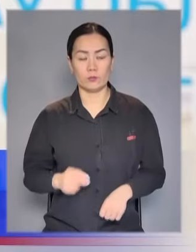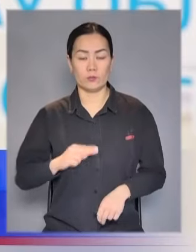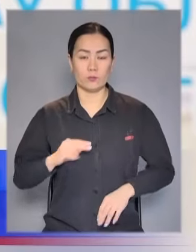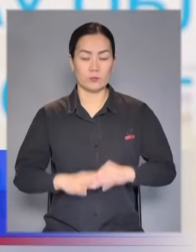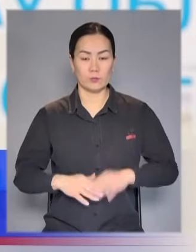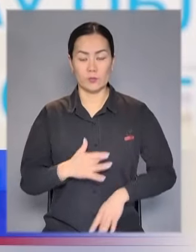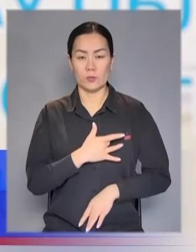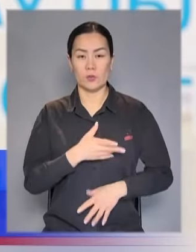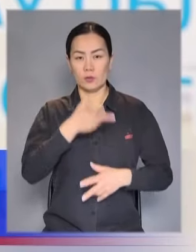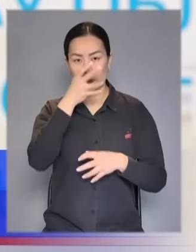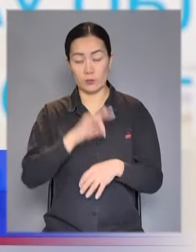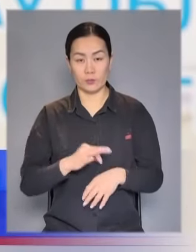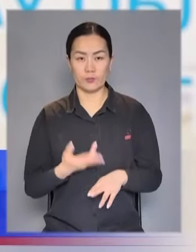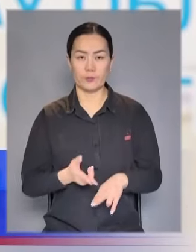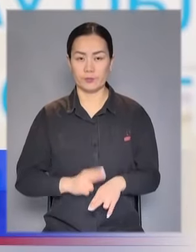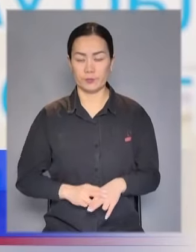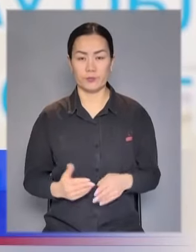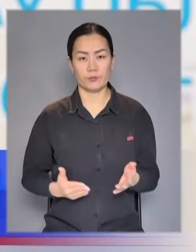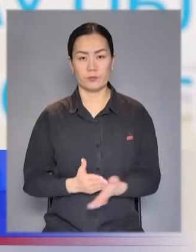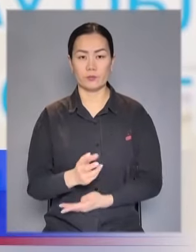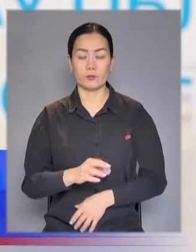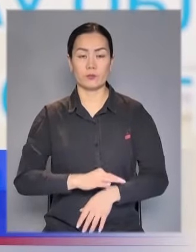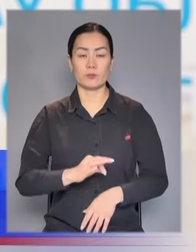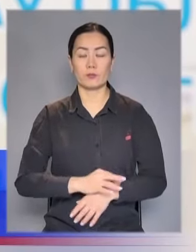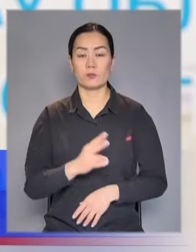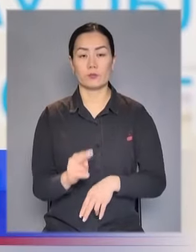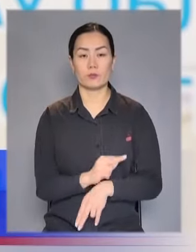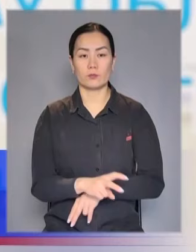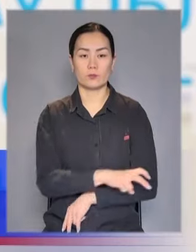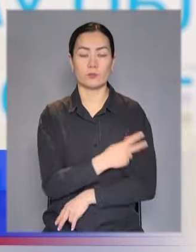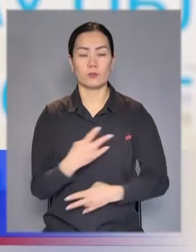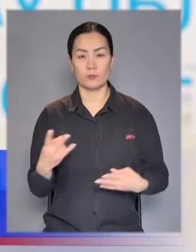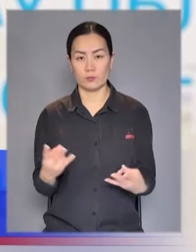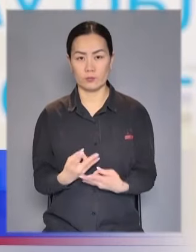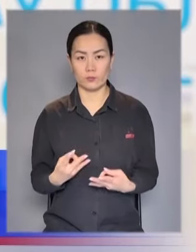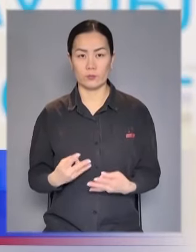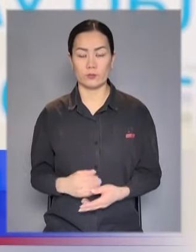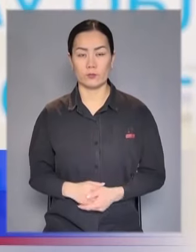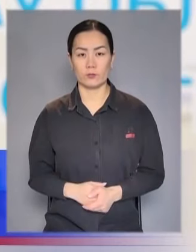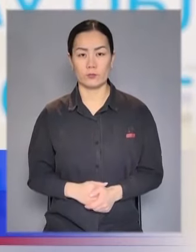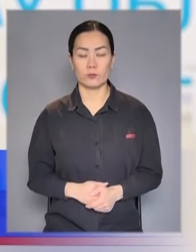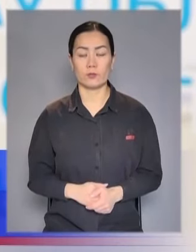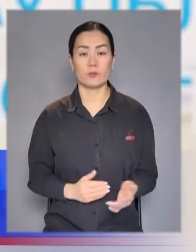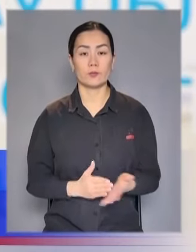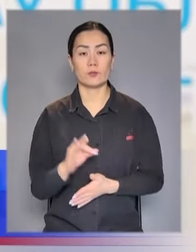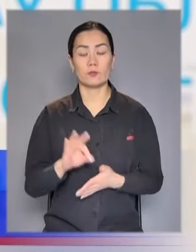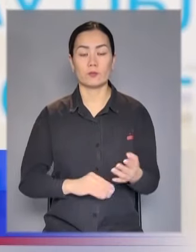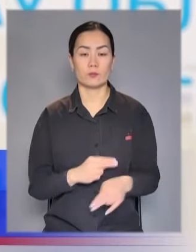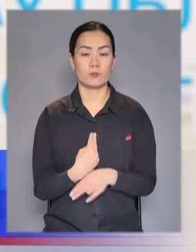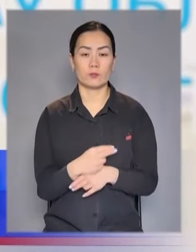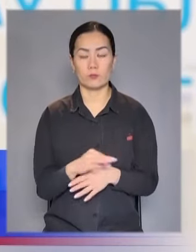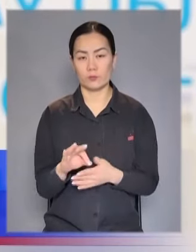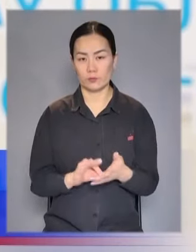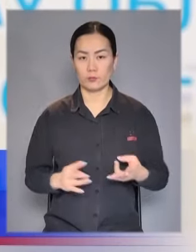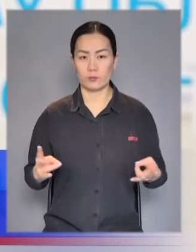и не проходит, если вы отдыхаете, все это может сопровождаться страхом смерти, проливным потом, вам необходимо обратиться за